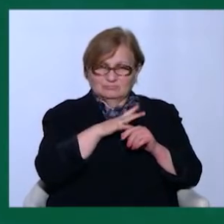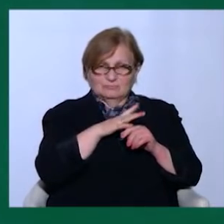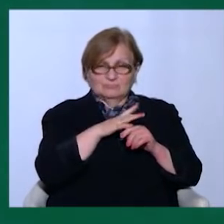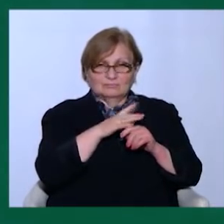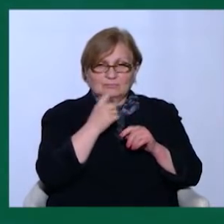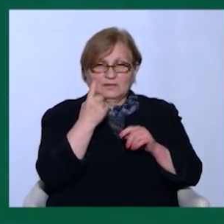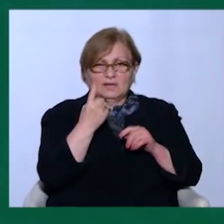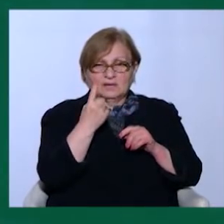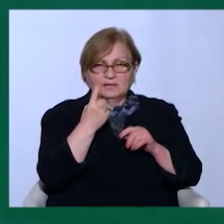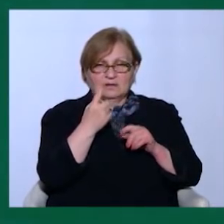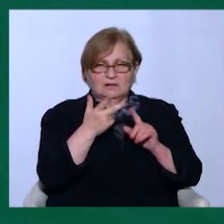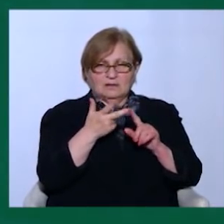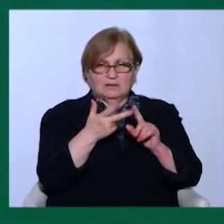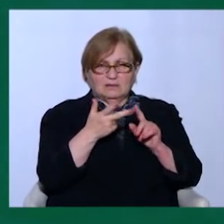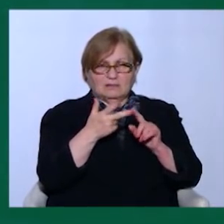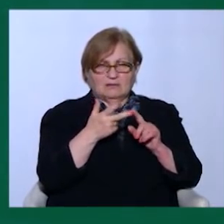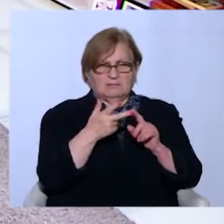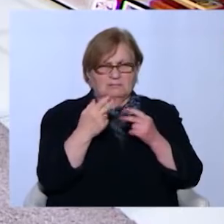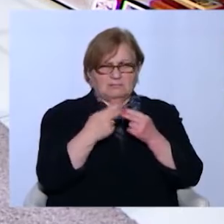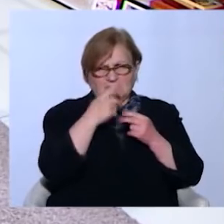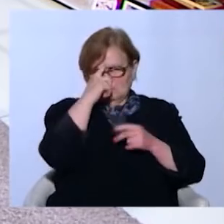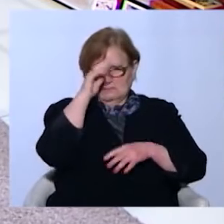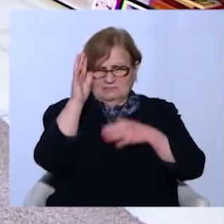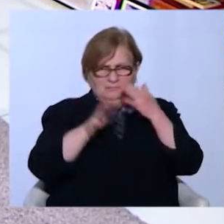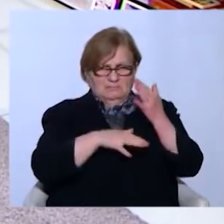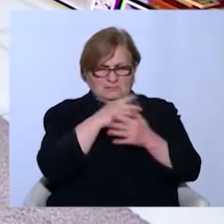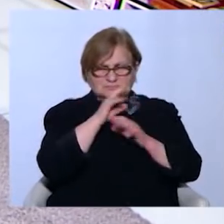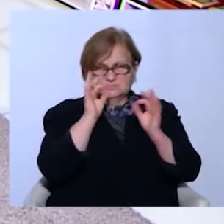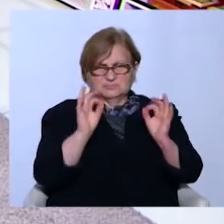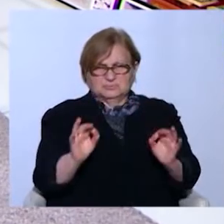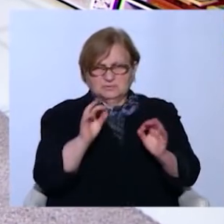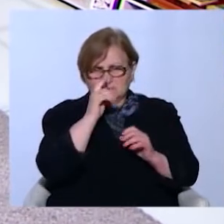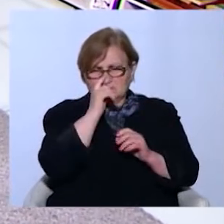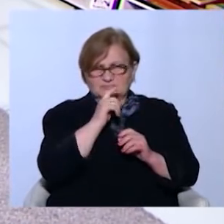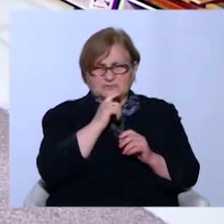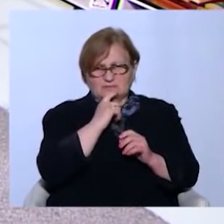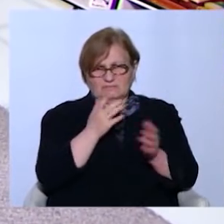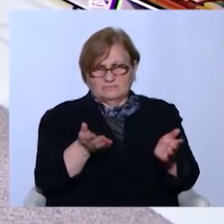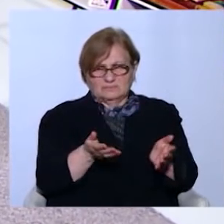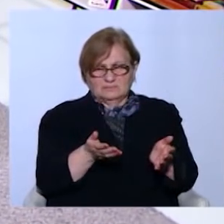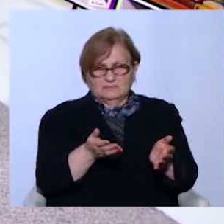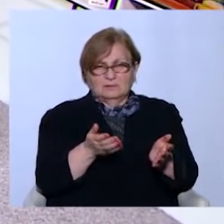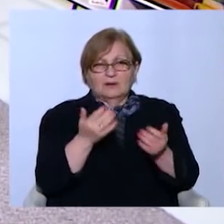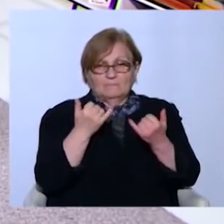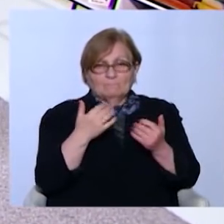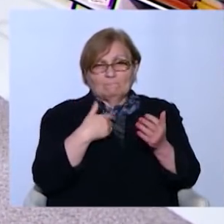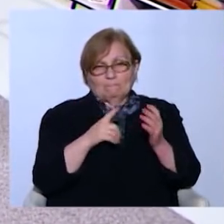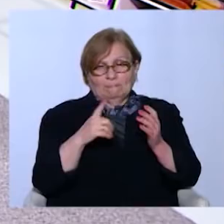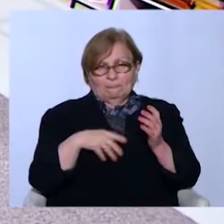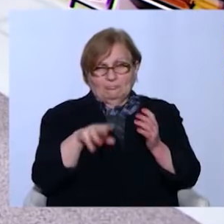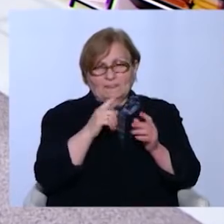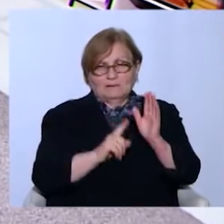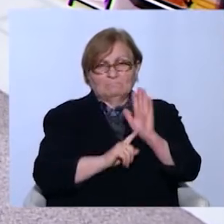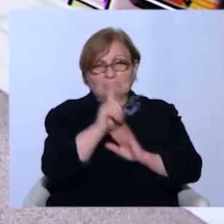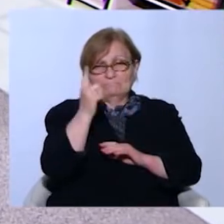კი საერთოდ იმდენად დამაბნია ერთ ამოცანამ, ვერ გავიგე იქ რა ხდებოდა და რატომ ხდებოდა. მოდი ნელ-ნელა მივყვეთ და ვნახოთ